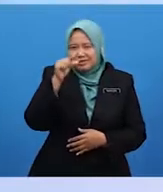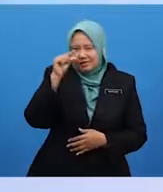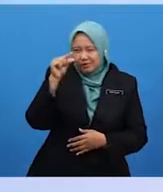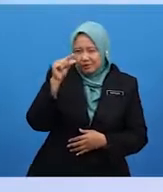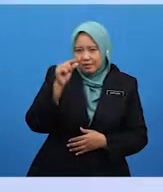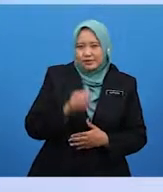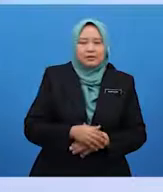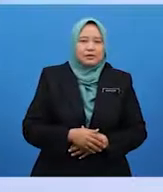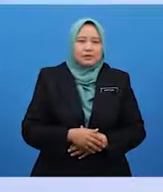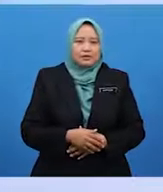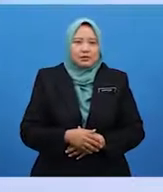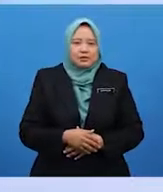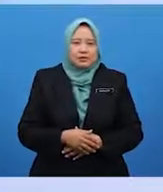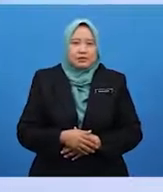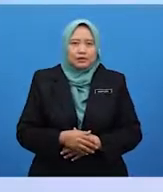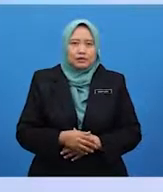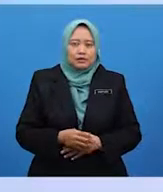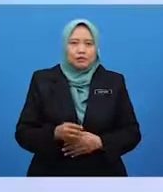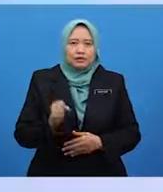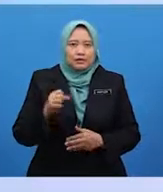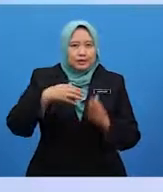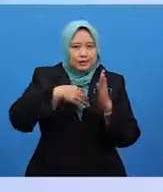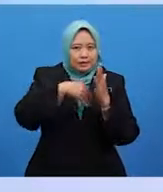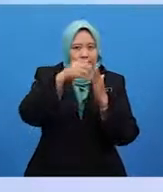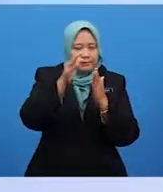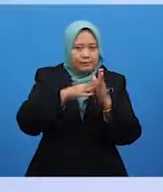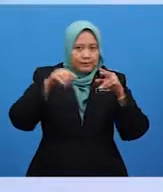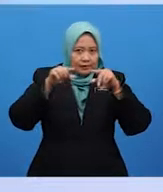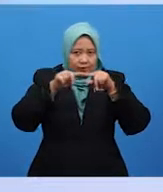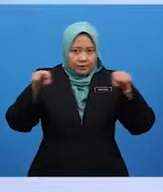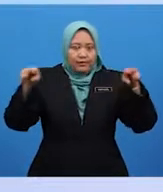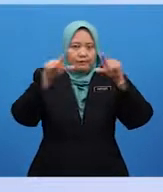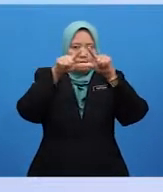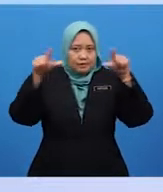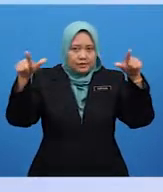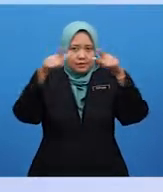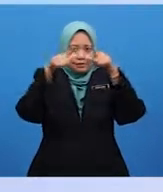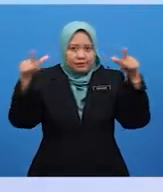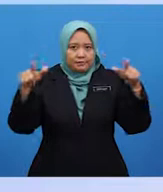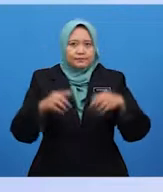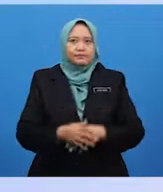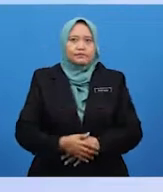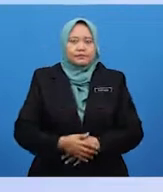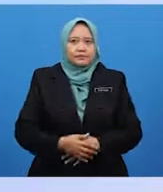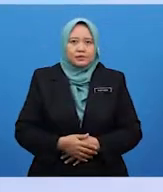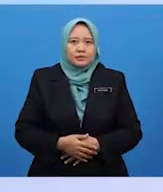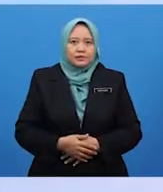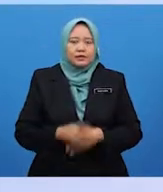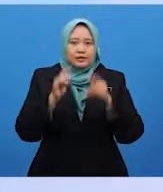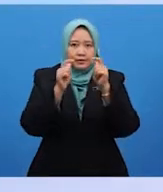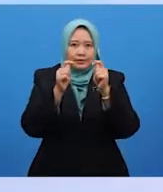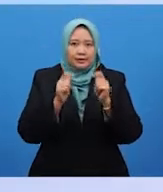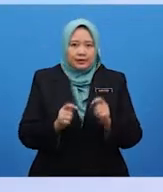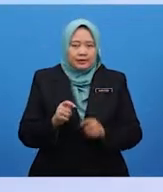demi lapisan dan mempunyai kesan Lutsina. Ya, yeah, betul sekali. Seterusnya, kita ada teknik melembut ataupun scrambling.